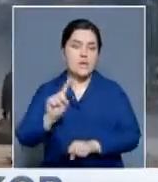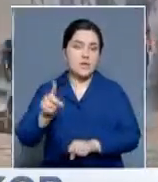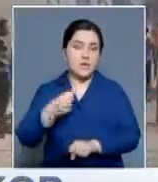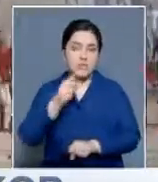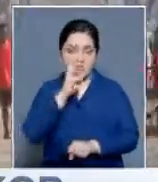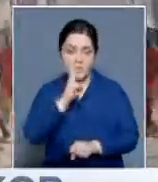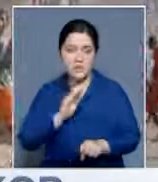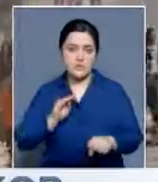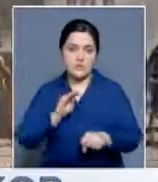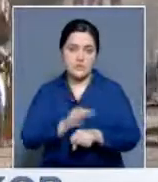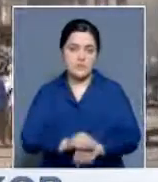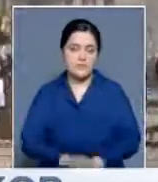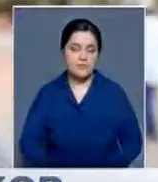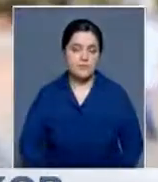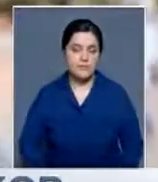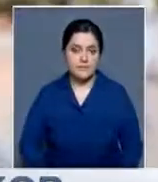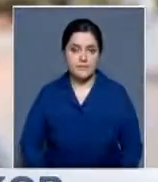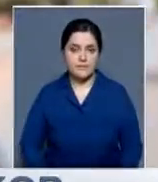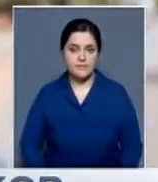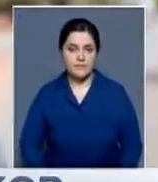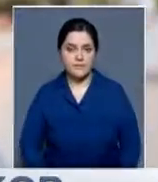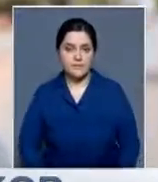повышения зарплат.